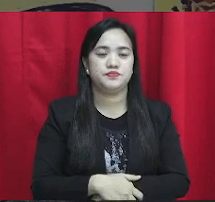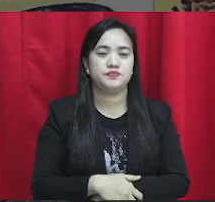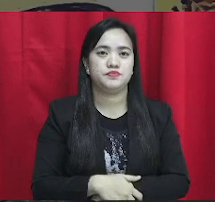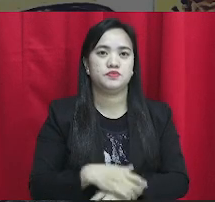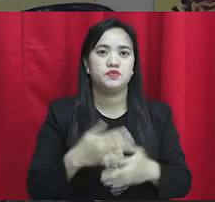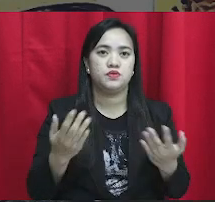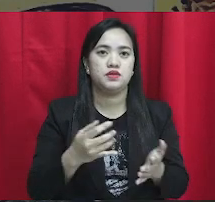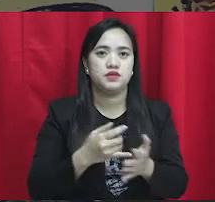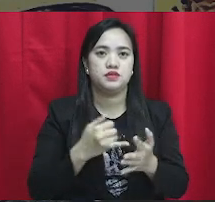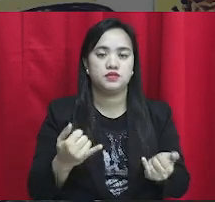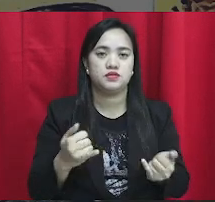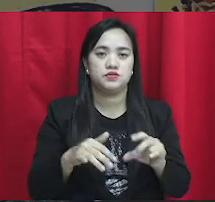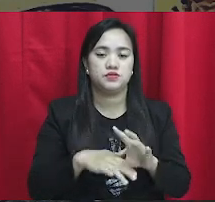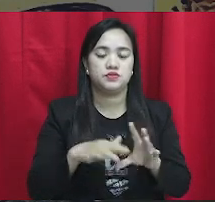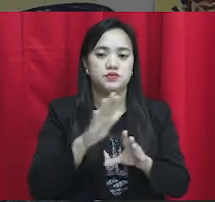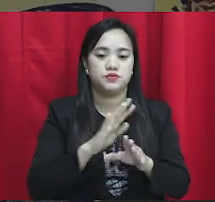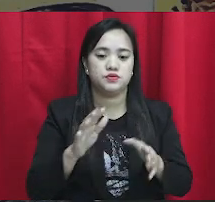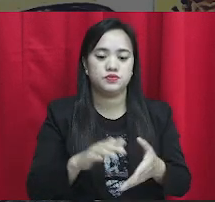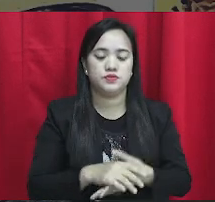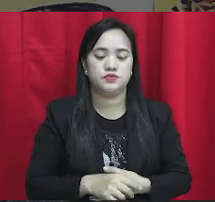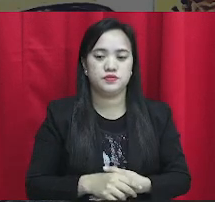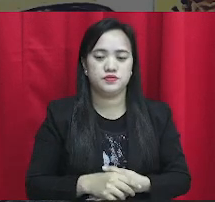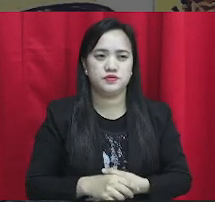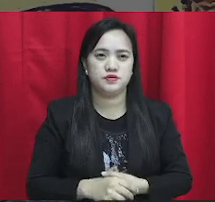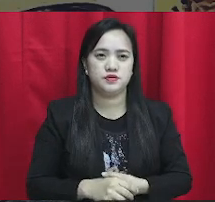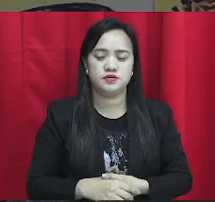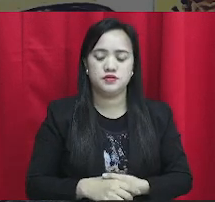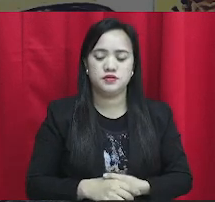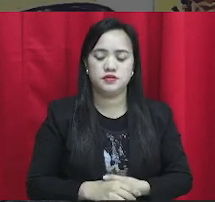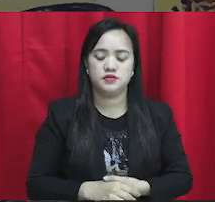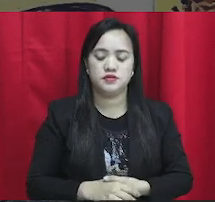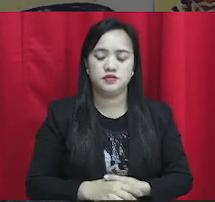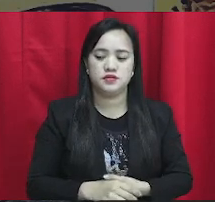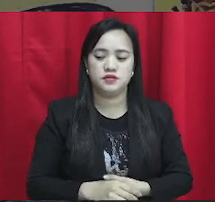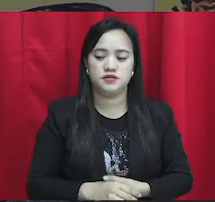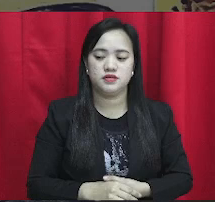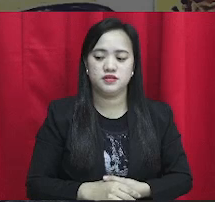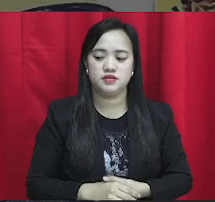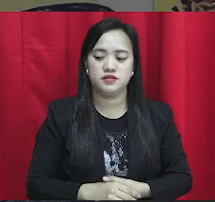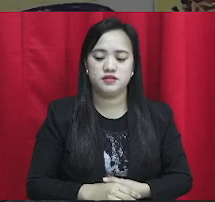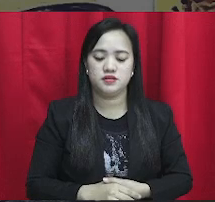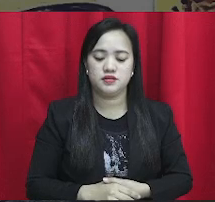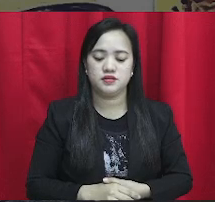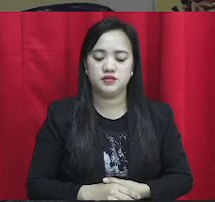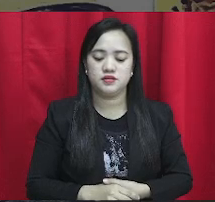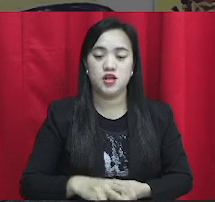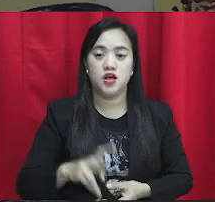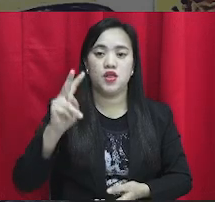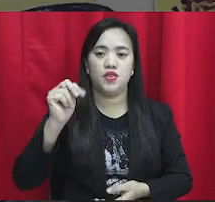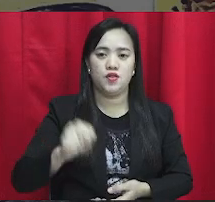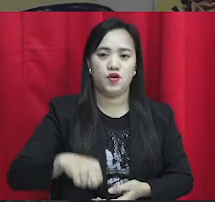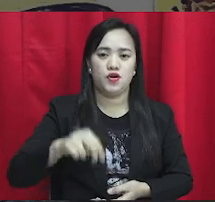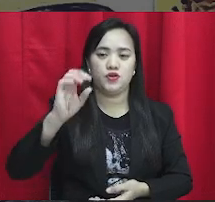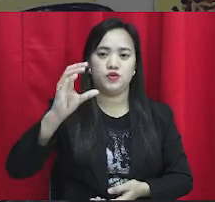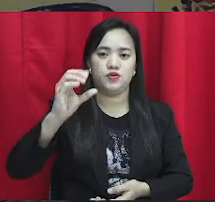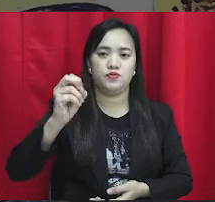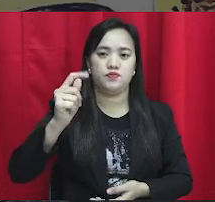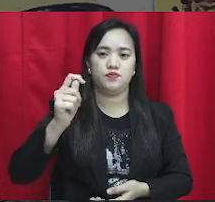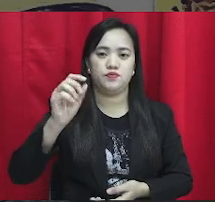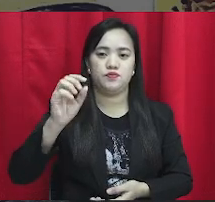nyo, nanay? Cotabato po. Saan po? Saan po? North Cotabato po. North